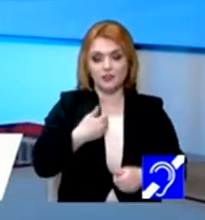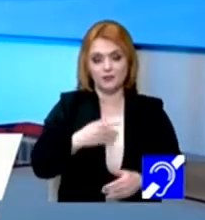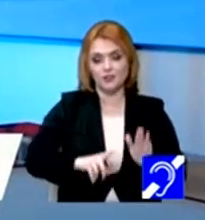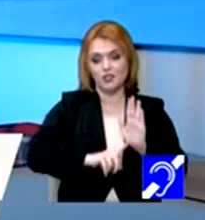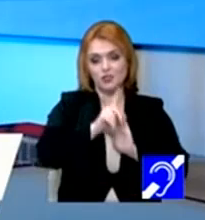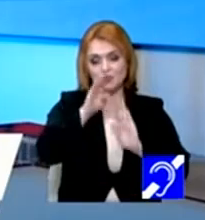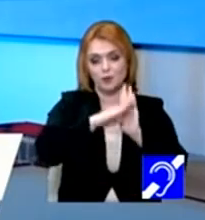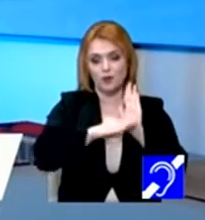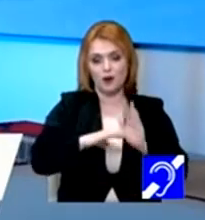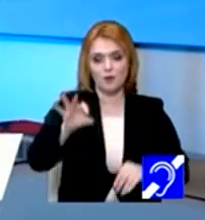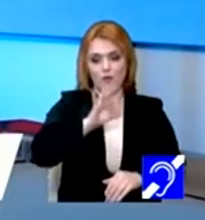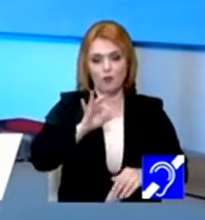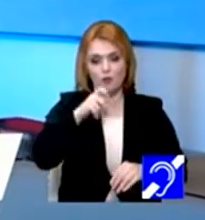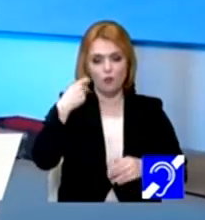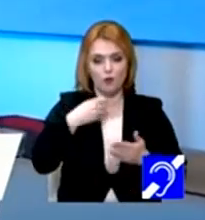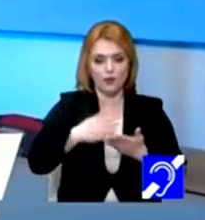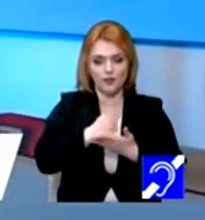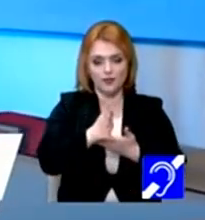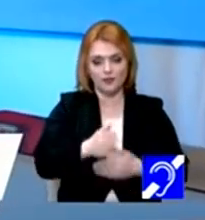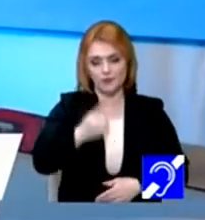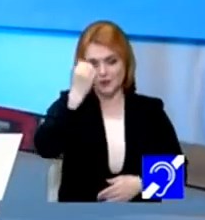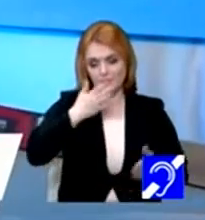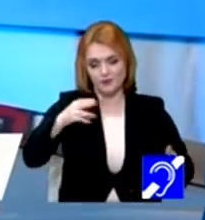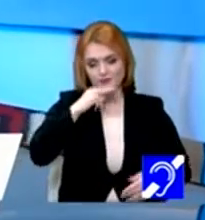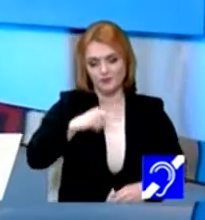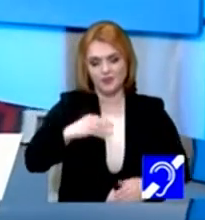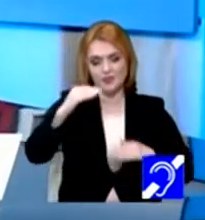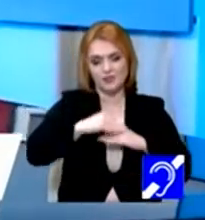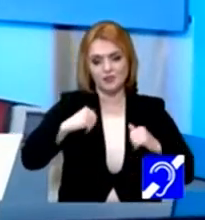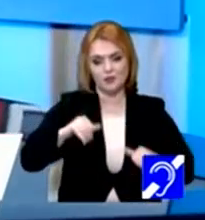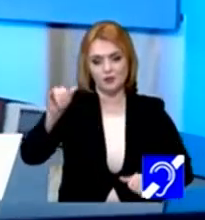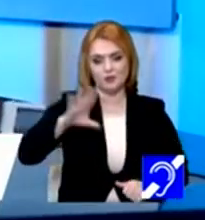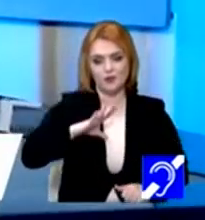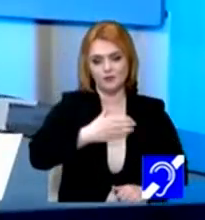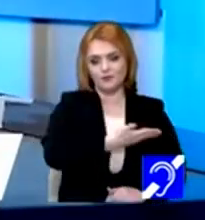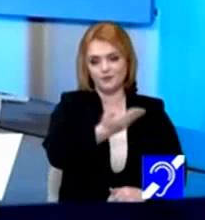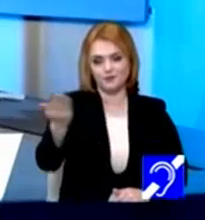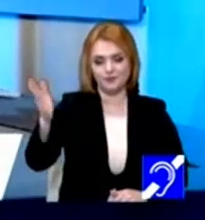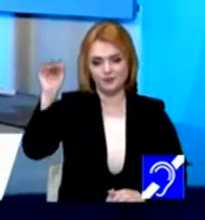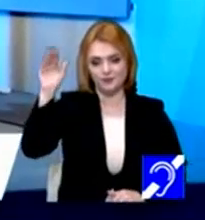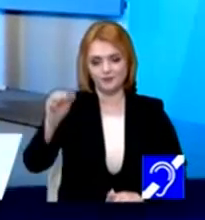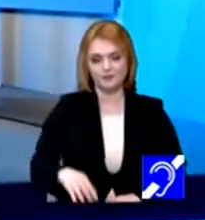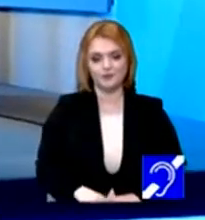emisiunea Punctul pe azi. Sunt Vadim Cheptănaru și vă mulțumesc pentru atenție. O seară liniștită să aveți. La revedere!